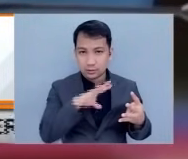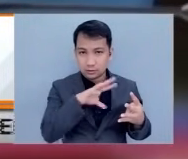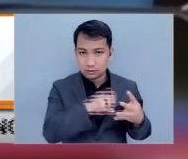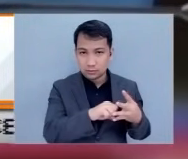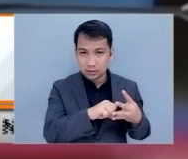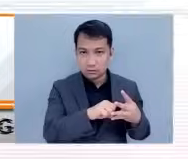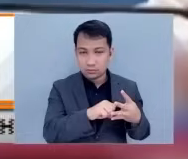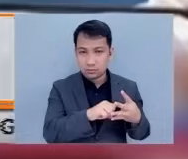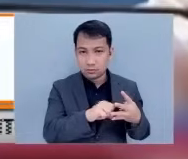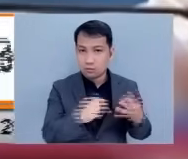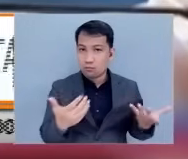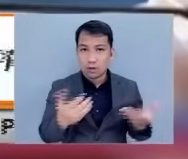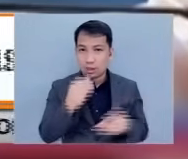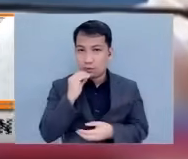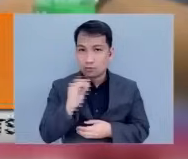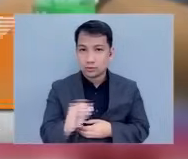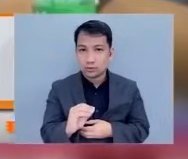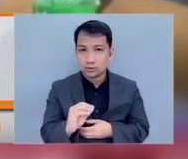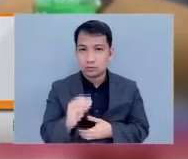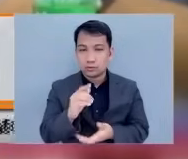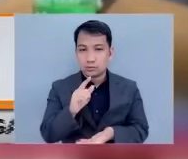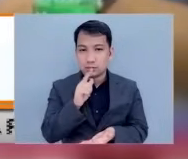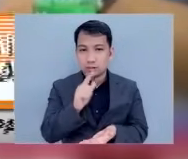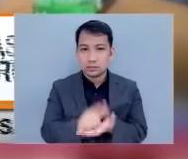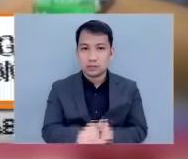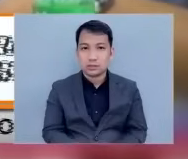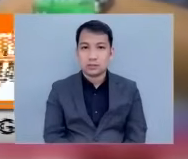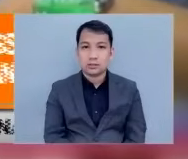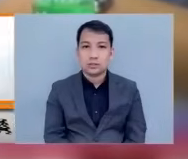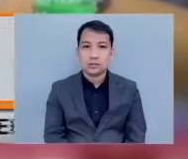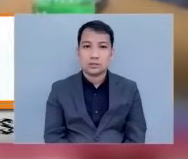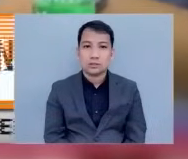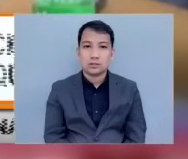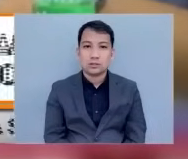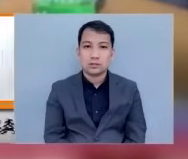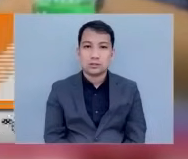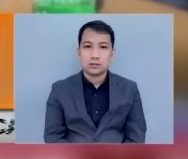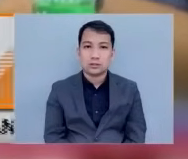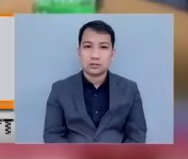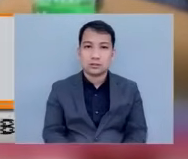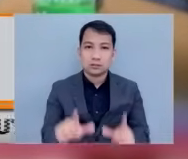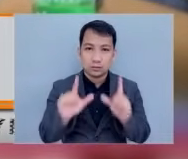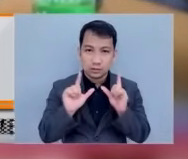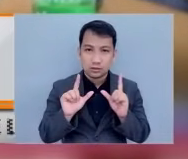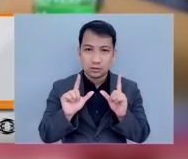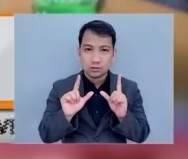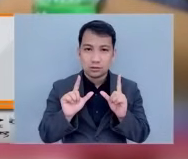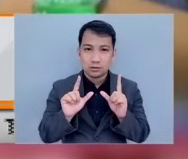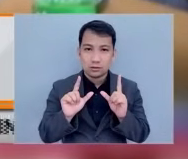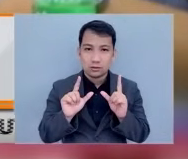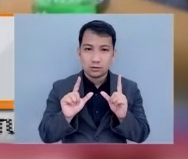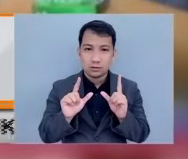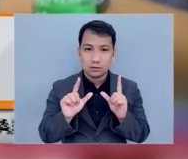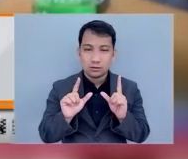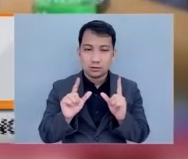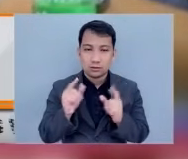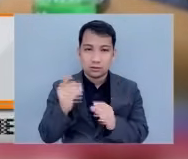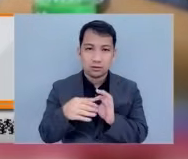Warrantless arrest na. Pag ang isang tao, sir, ay wanted, sir. Tapos,